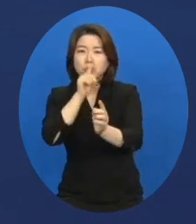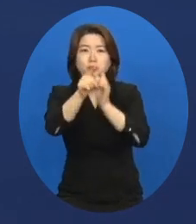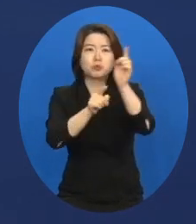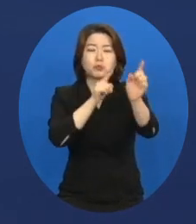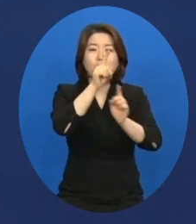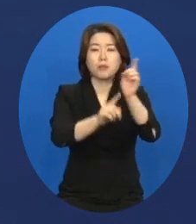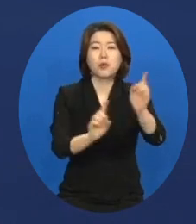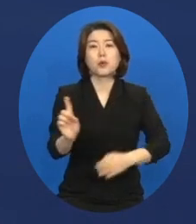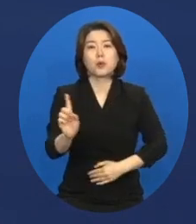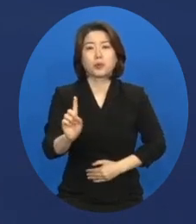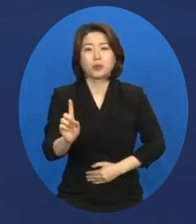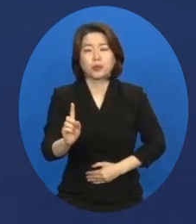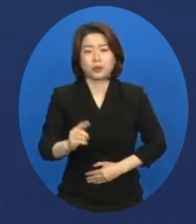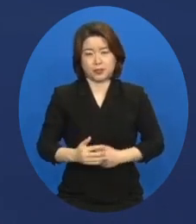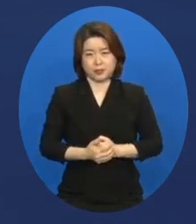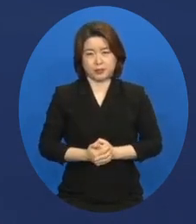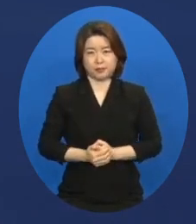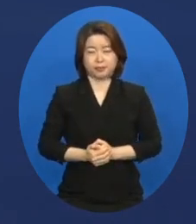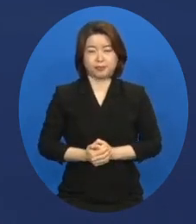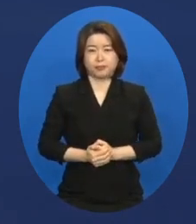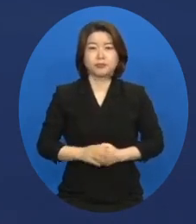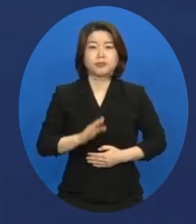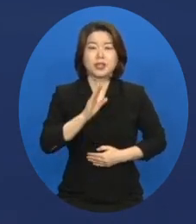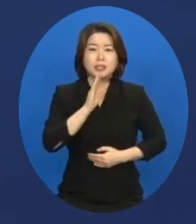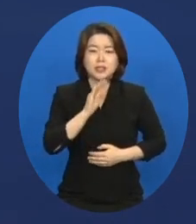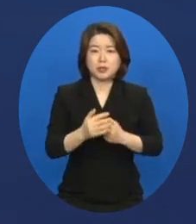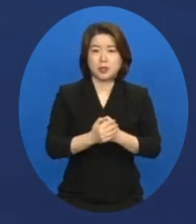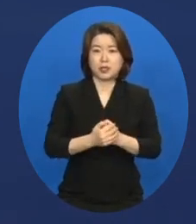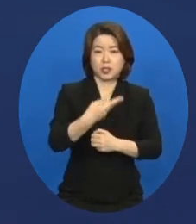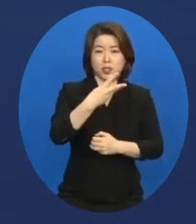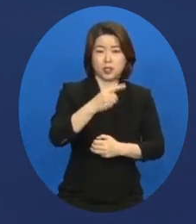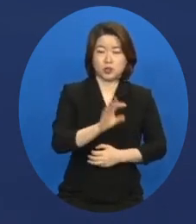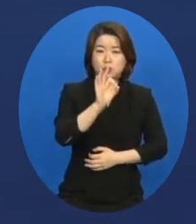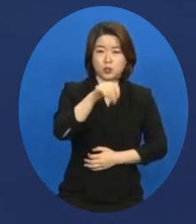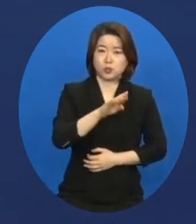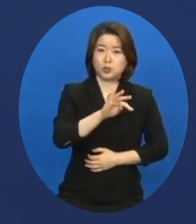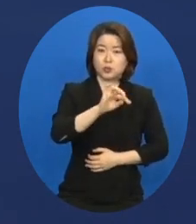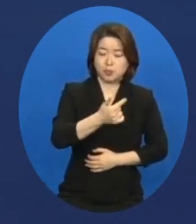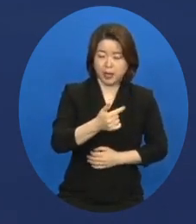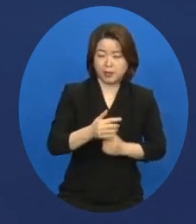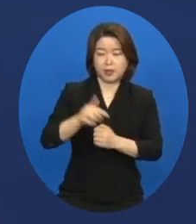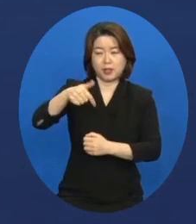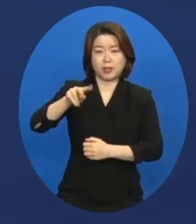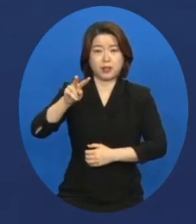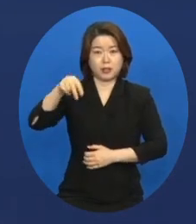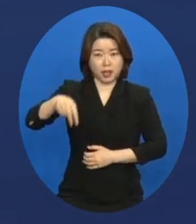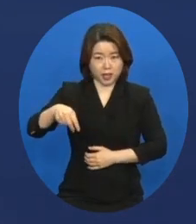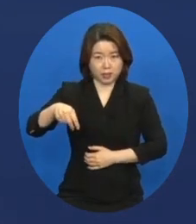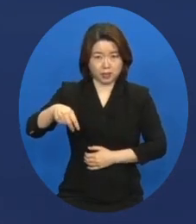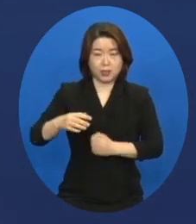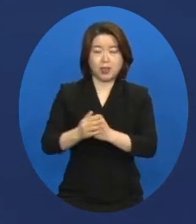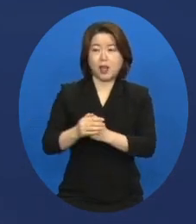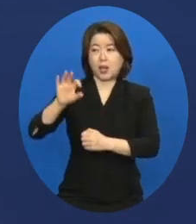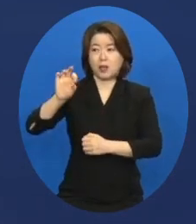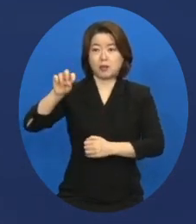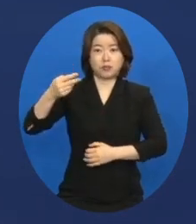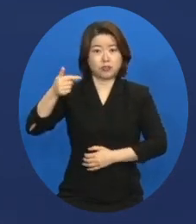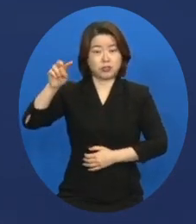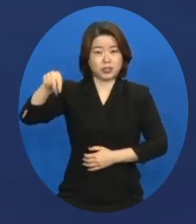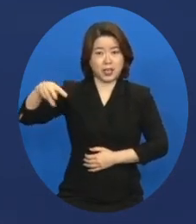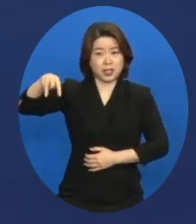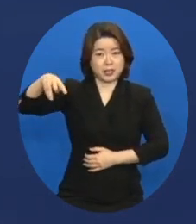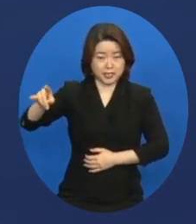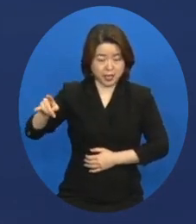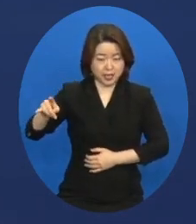합니까? 실제로 르우벤, 갓, 므낫세 반지파가 요단 동쪽편에 있는 땅을